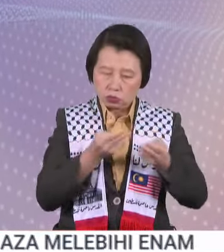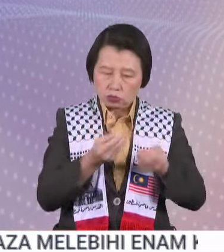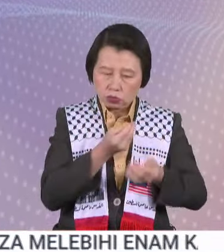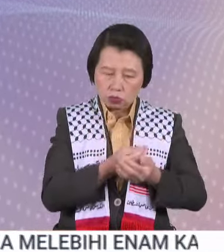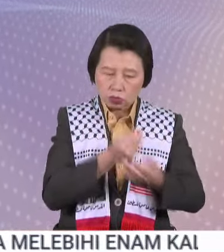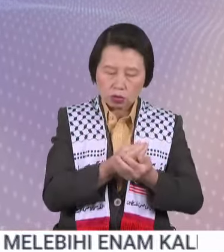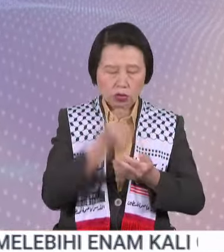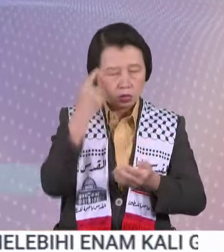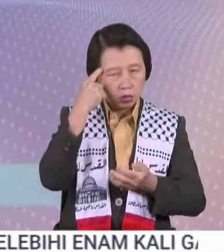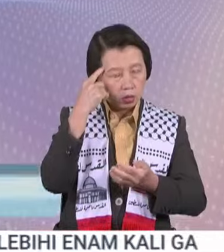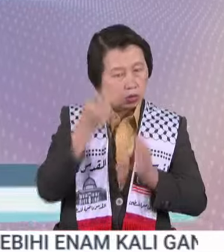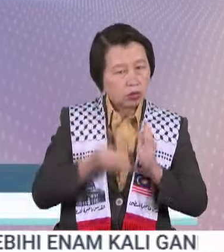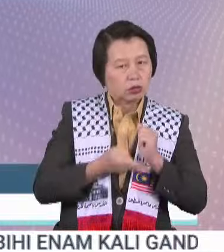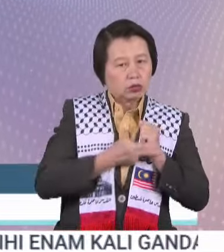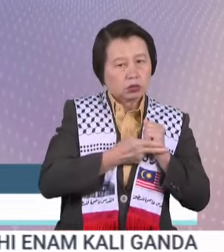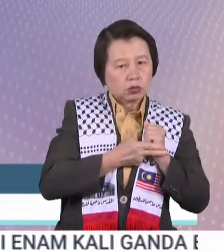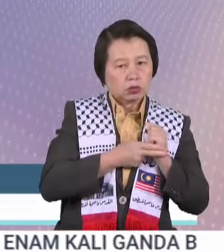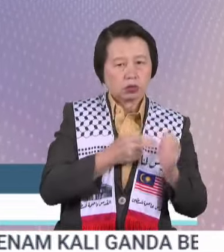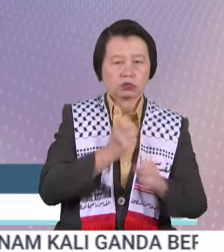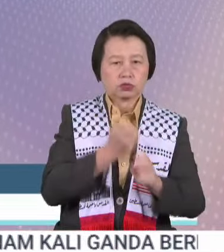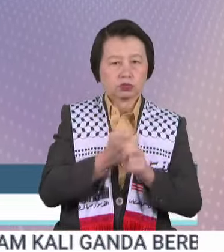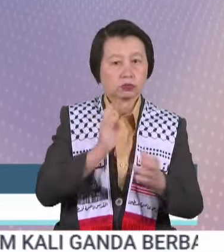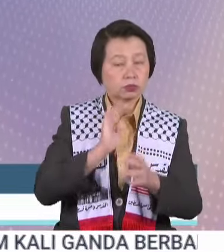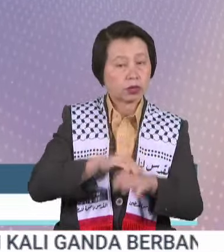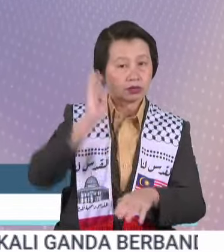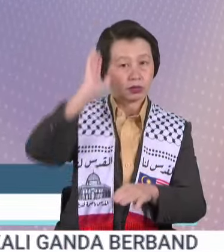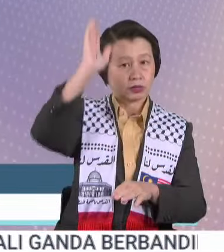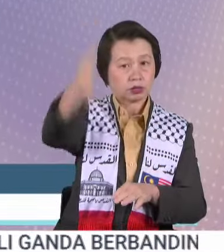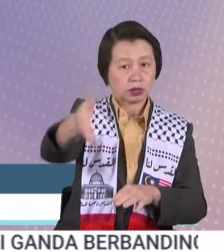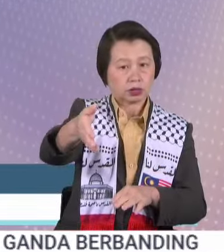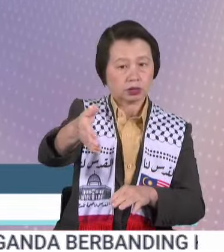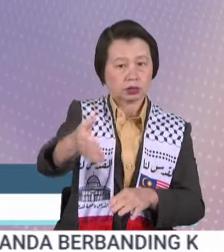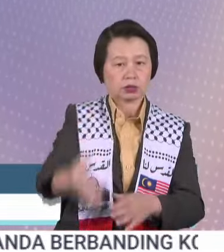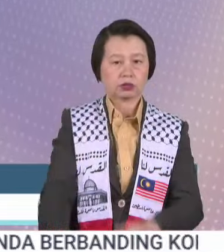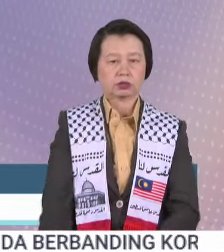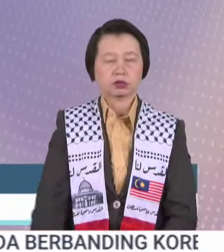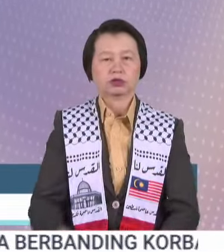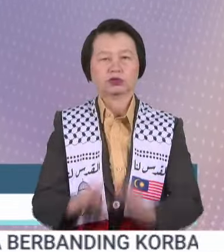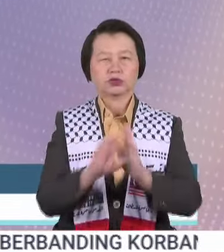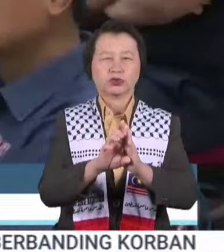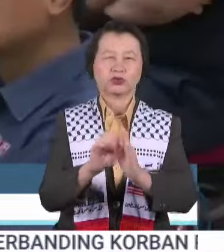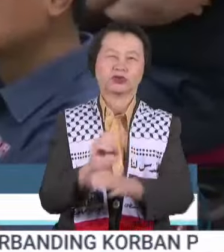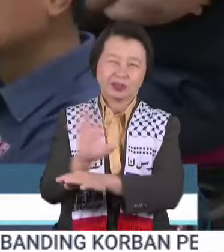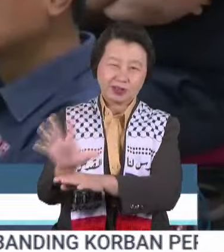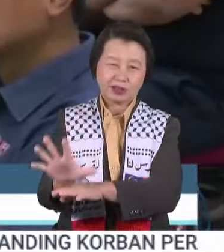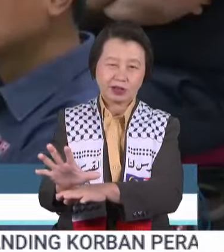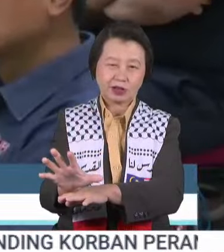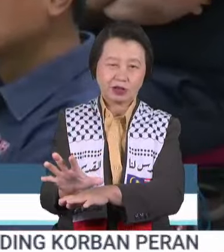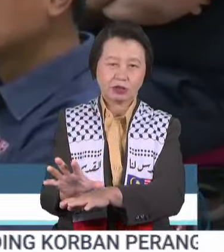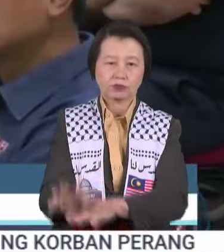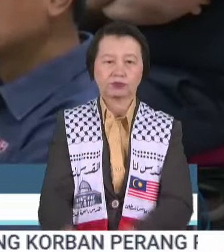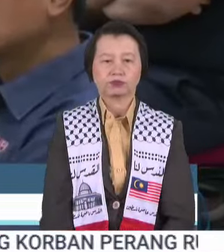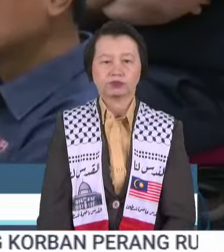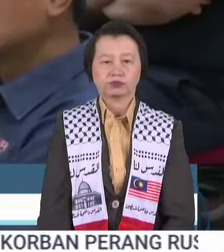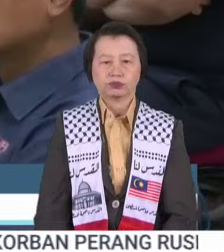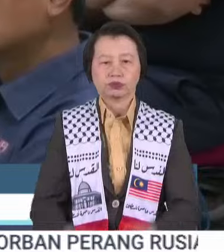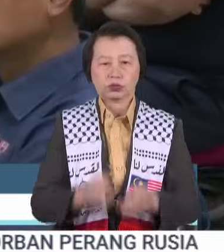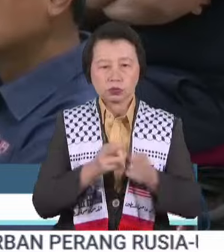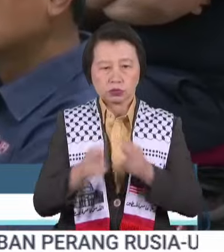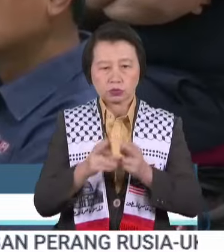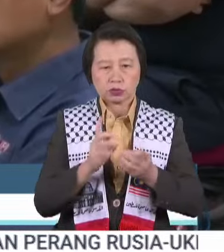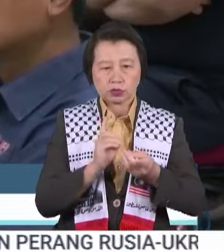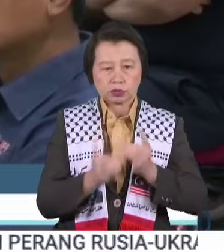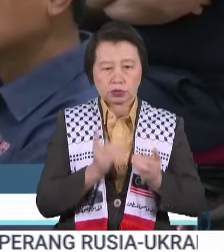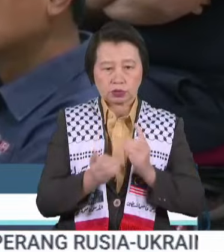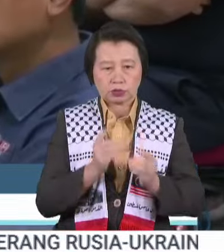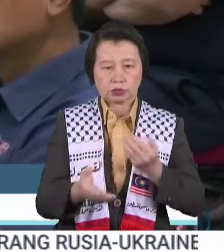kewangan berhemah mengambil contoh kesulitan dihadapi semasa tempoh pandemik. Usu pendigitalan juga